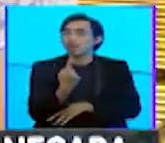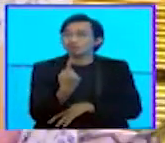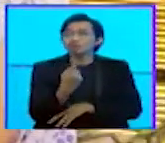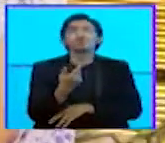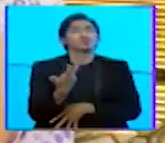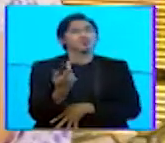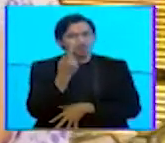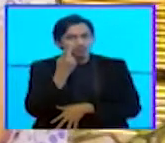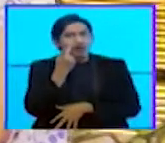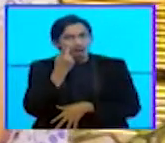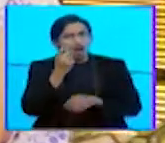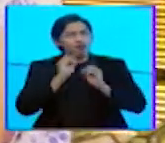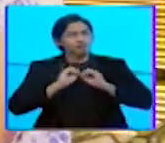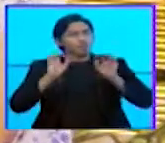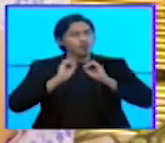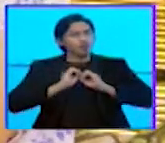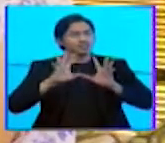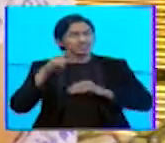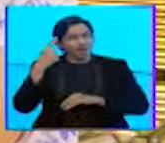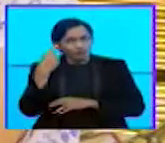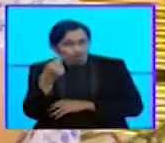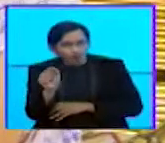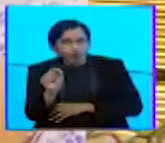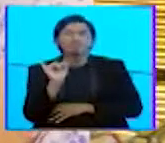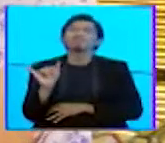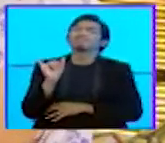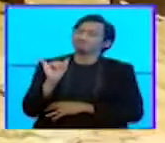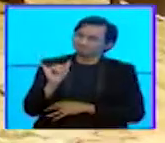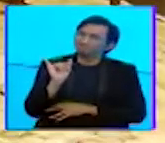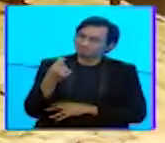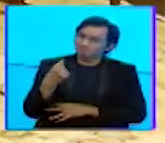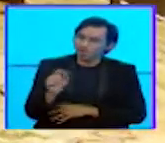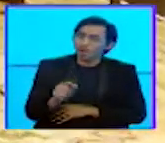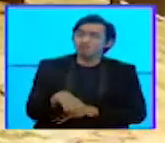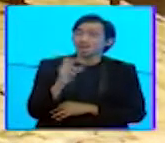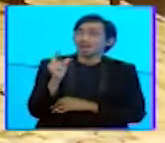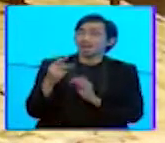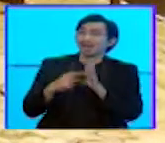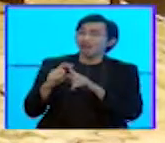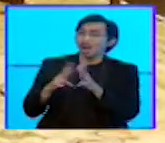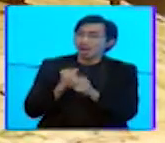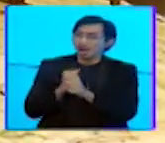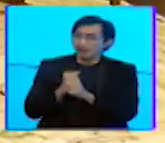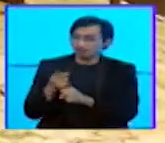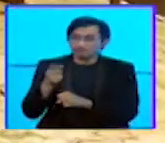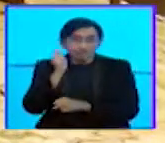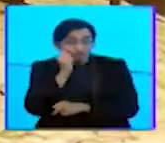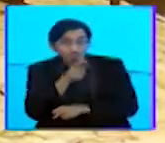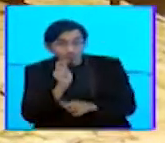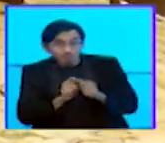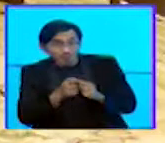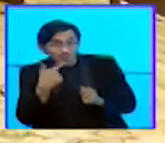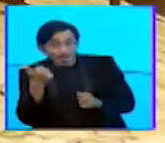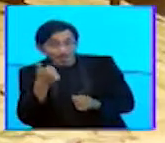expose kemana-mana ya, Bang, ya? Banget. Supaya ini, dan dengar-dengar katanya rendang bikinan Pok Nur juara banget nih katanya. Juara banget. Coba cerita.